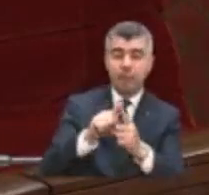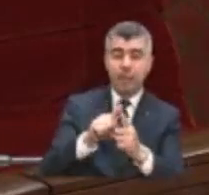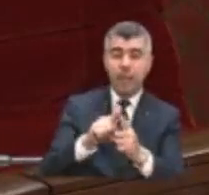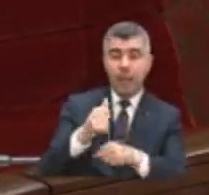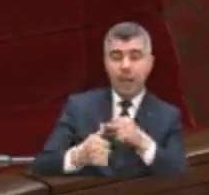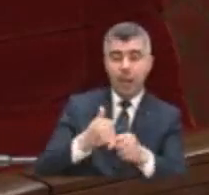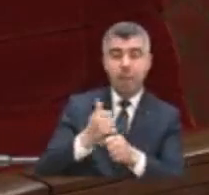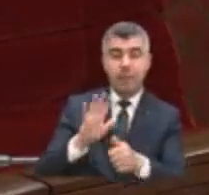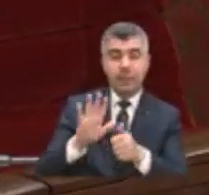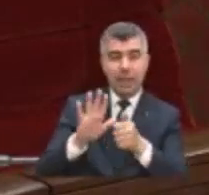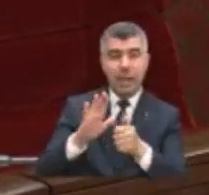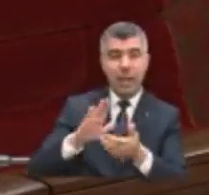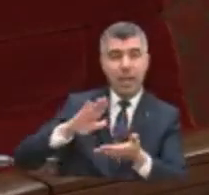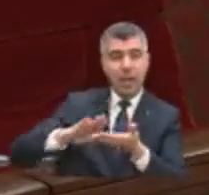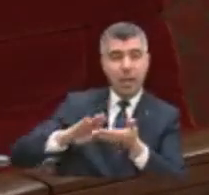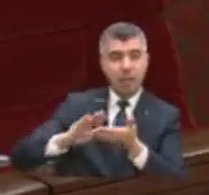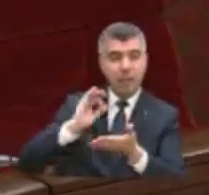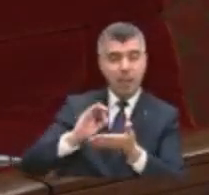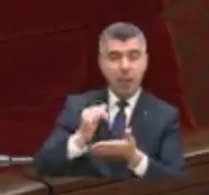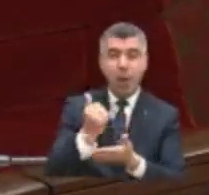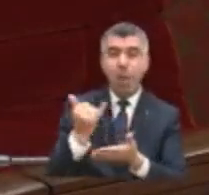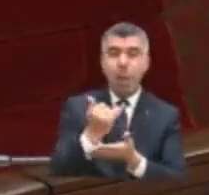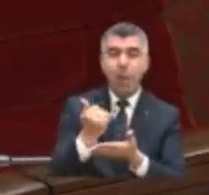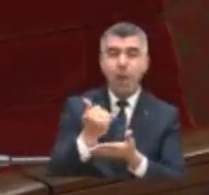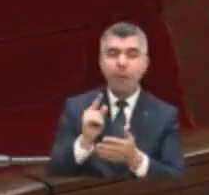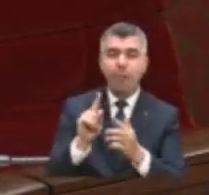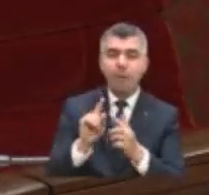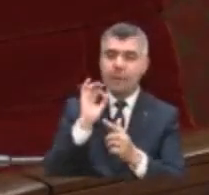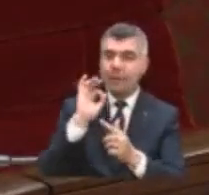لان تنعتبره هو الـ هو الـ هو اللي تعطي الاساس